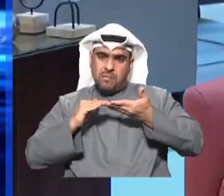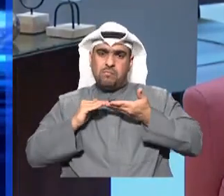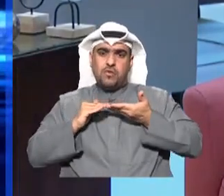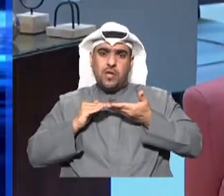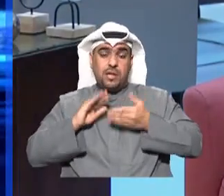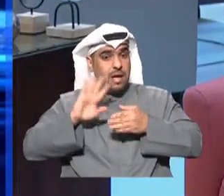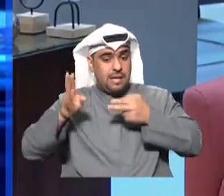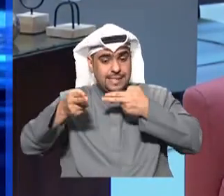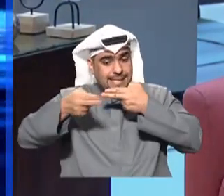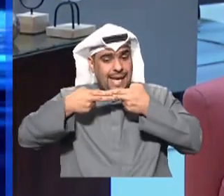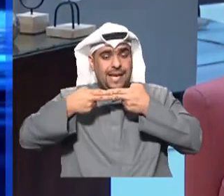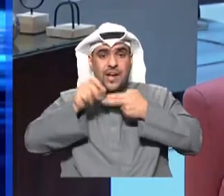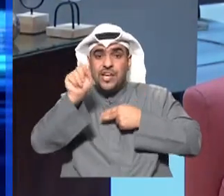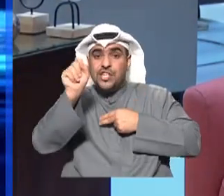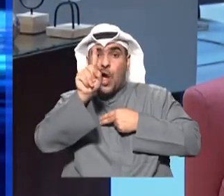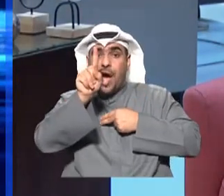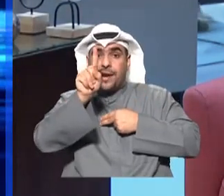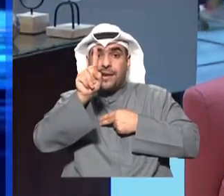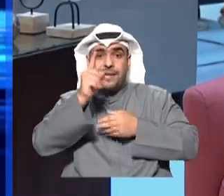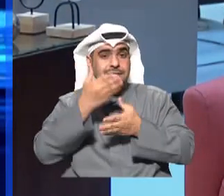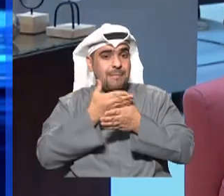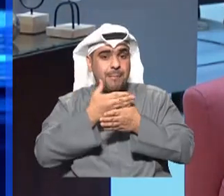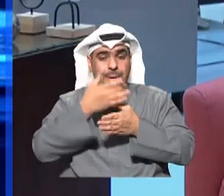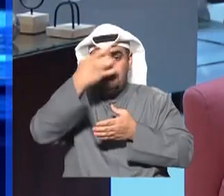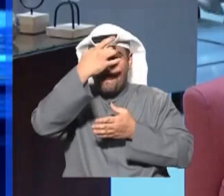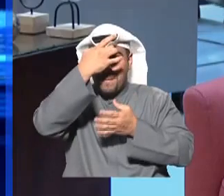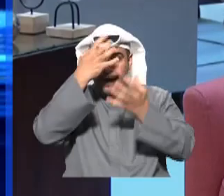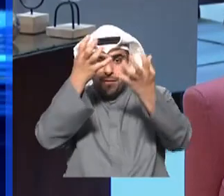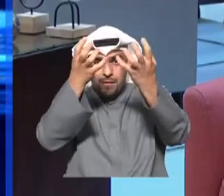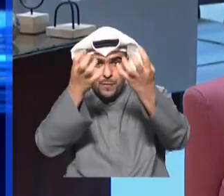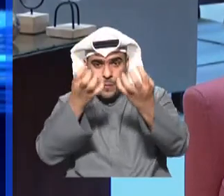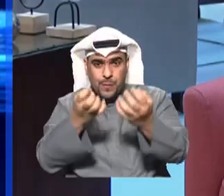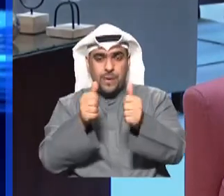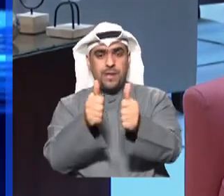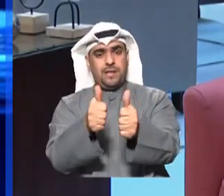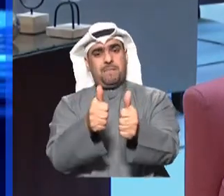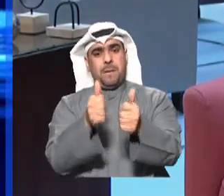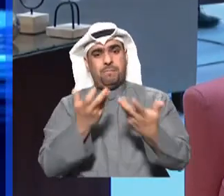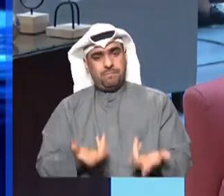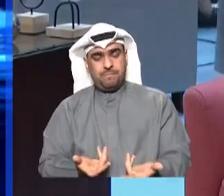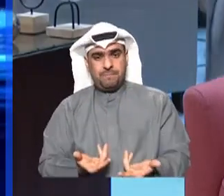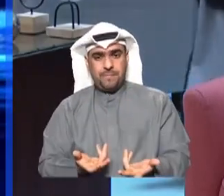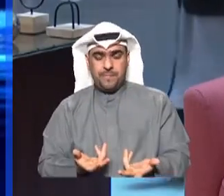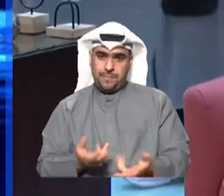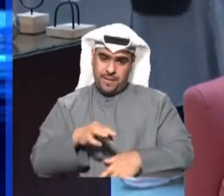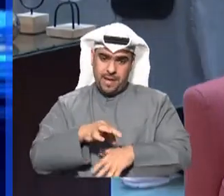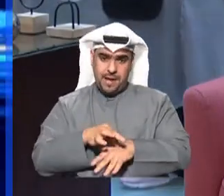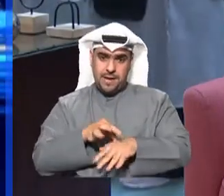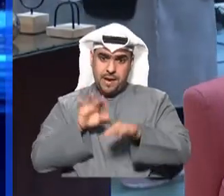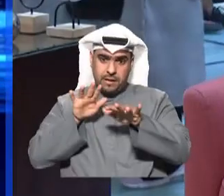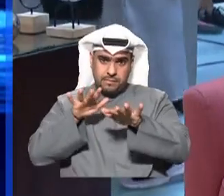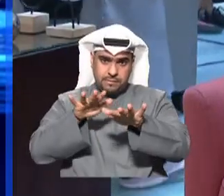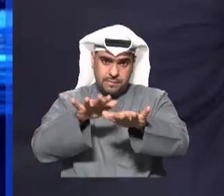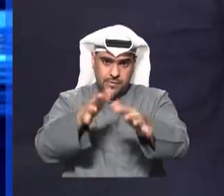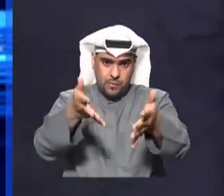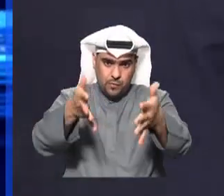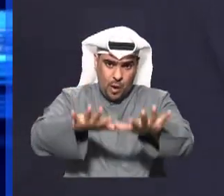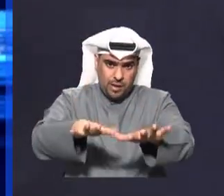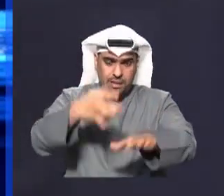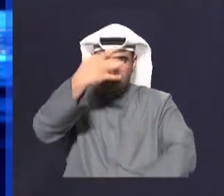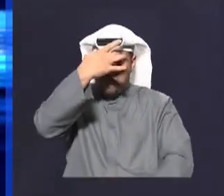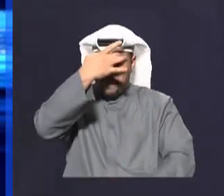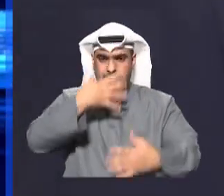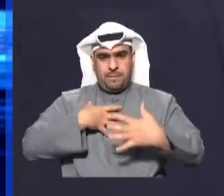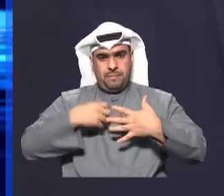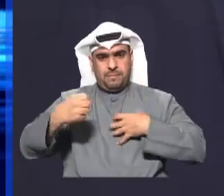تكرارها ومنع حدوثها من عمليات التجمعات في هذه الفترة، إلى إن شاء الله نعبر هذه المرحلة بأمان.